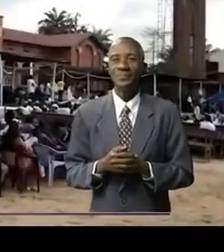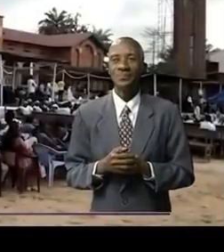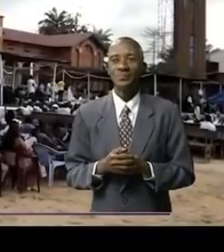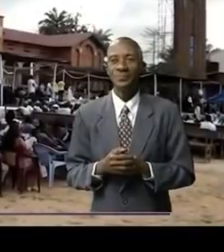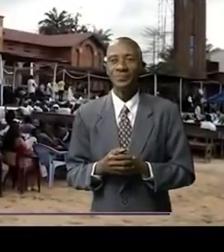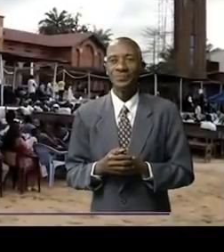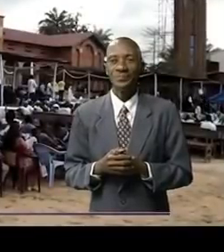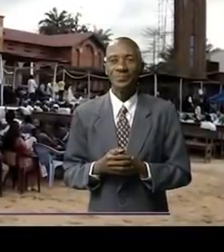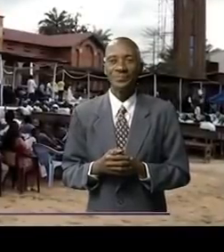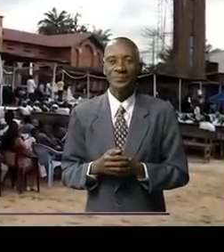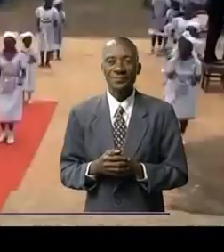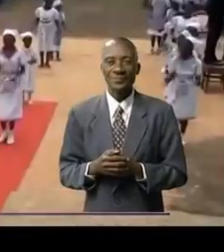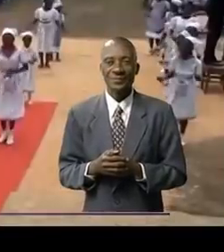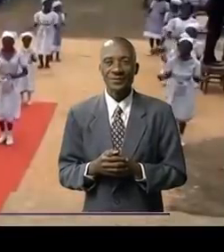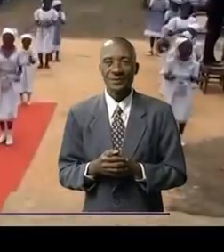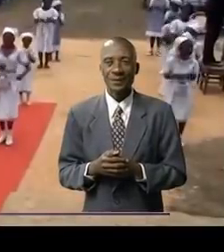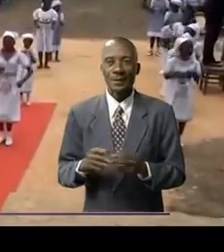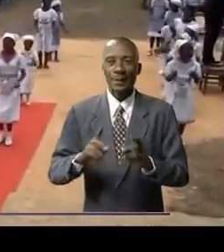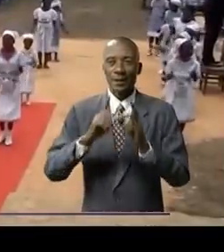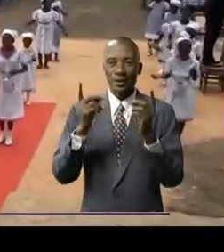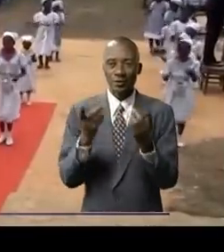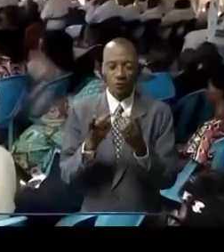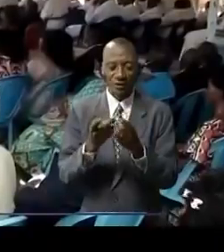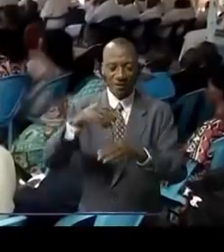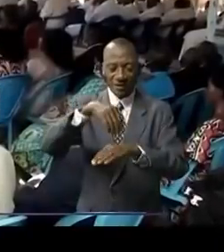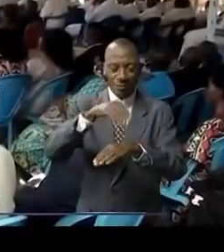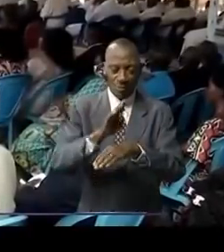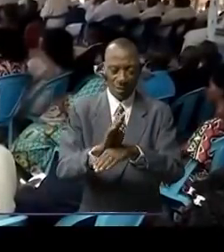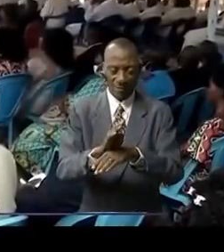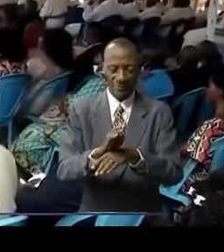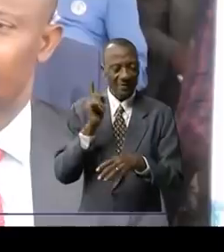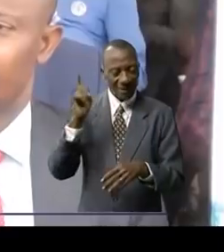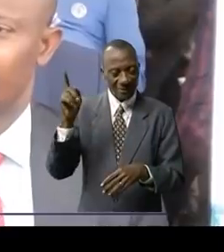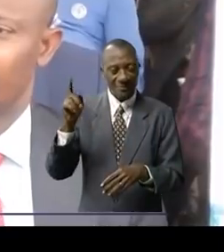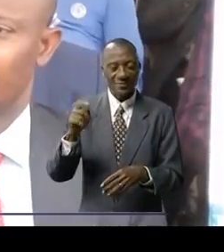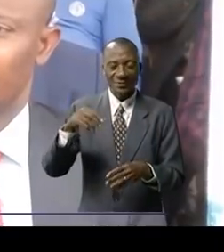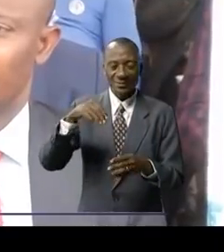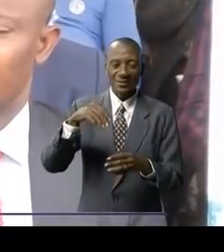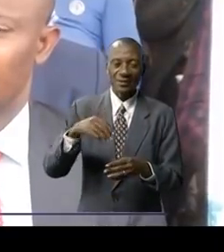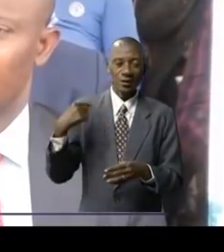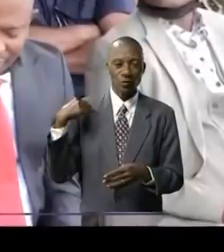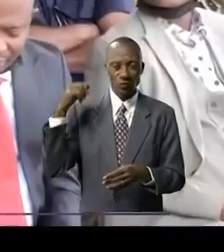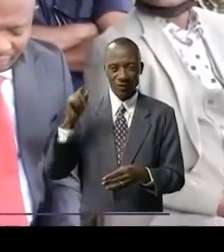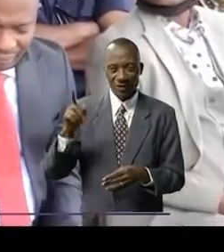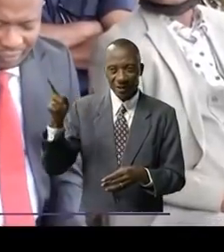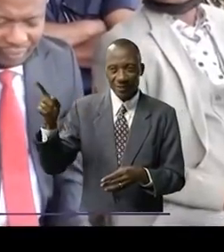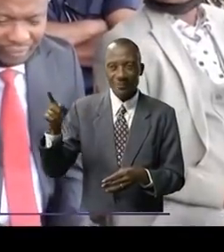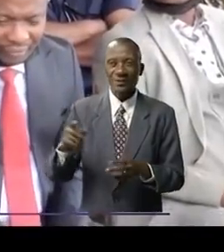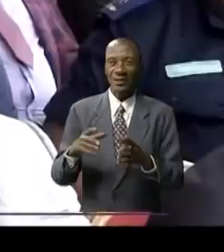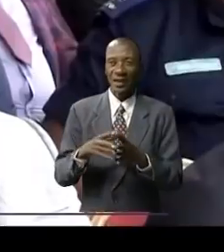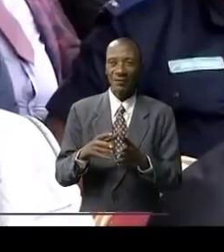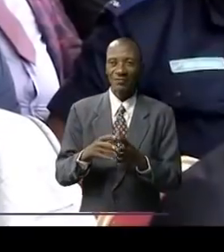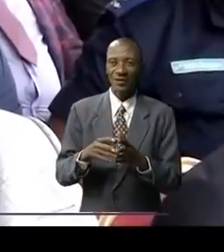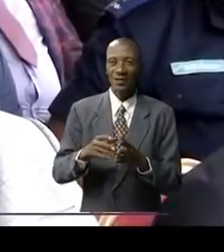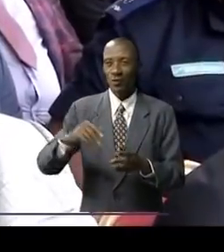Sur l'invitation lui adressée par le diocèse de Boma, le gouverneur ad intérim du Congo central, Justin Luemba Makoso, qu'entourait le président de l'Assemblée